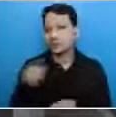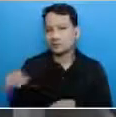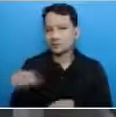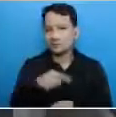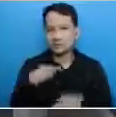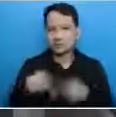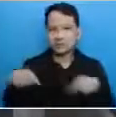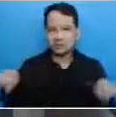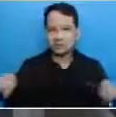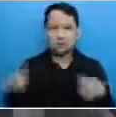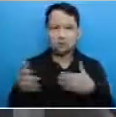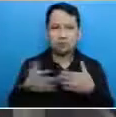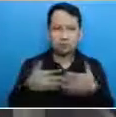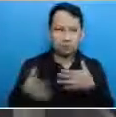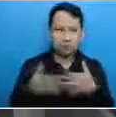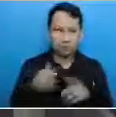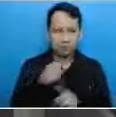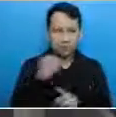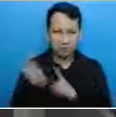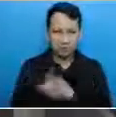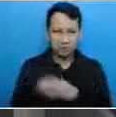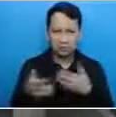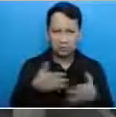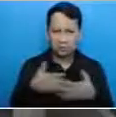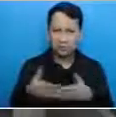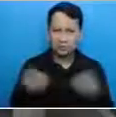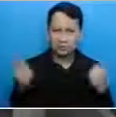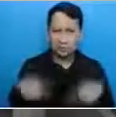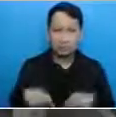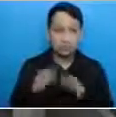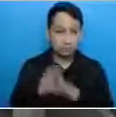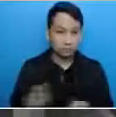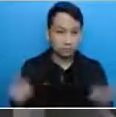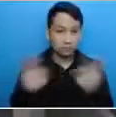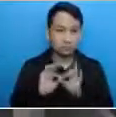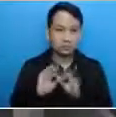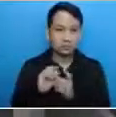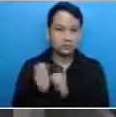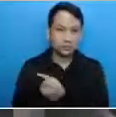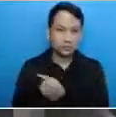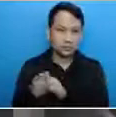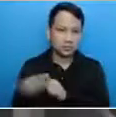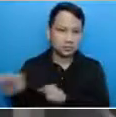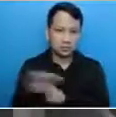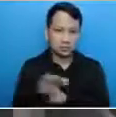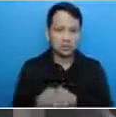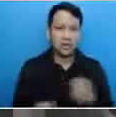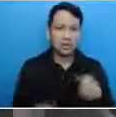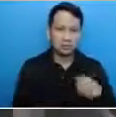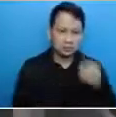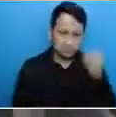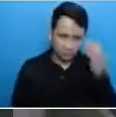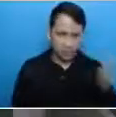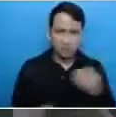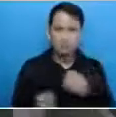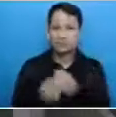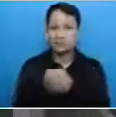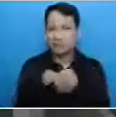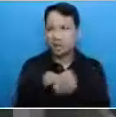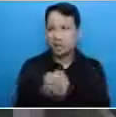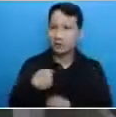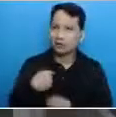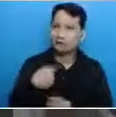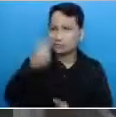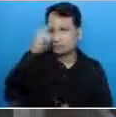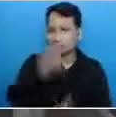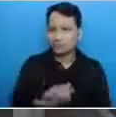maganda. Gusto ko yung aura nilang together, no? Napaka-good vibes at ang ganda ng kumbaga ramdam mo na masaya sila